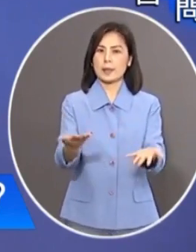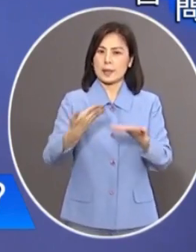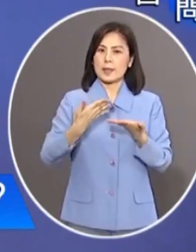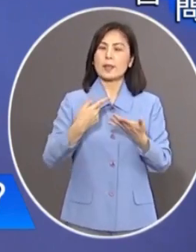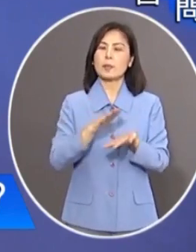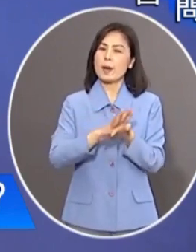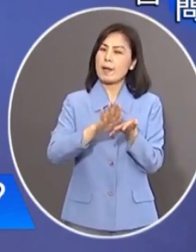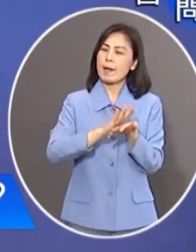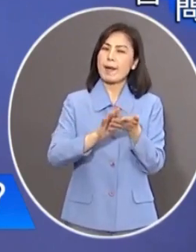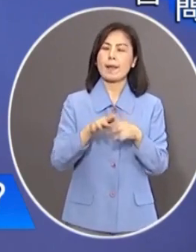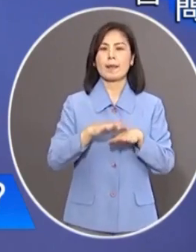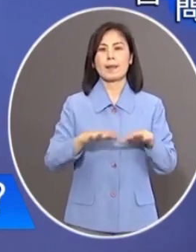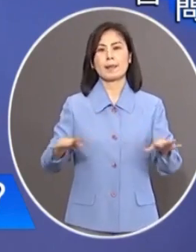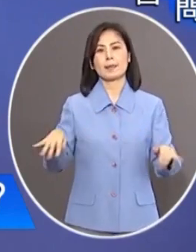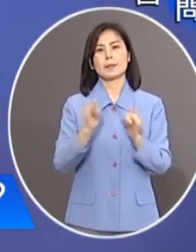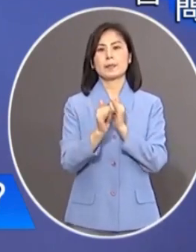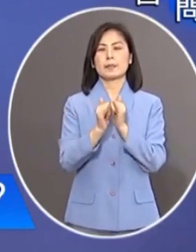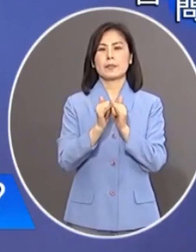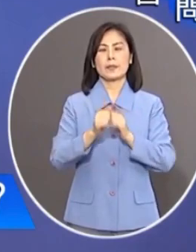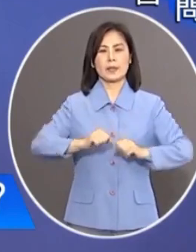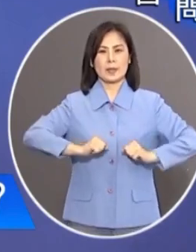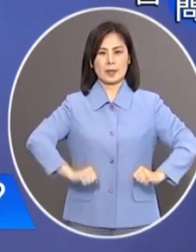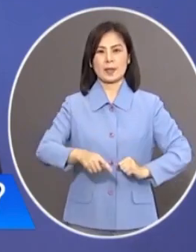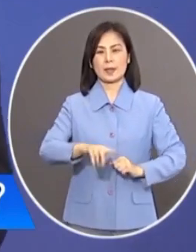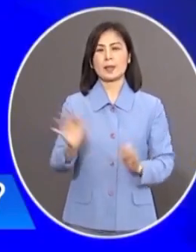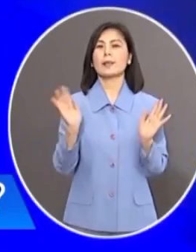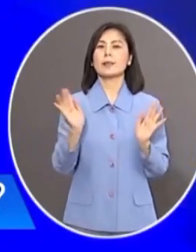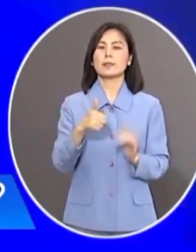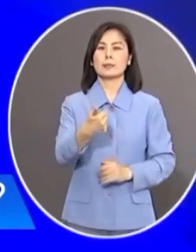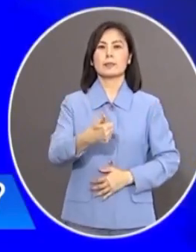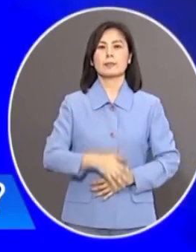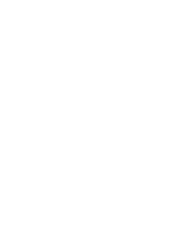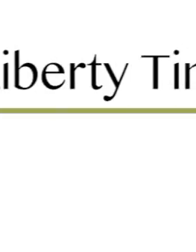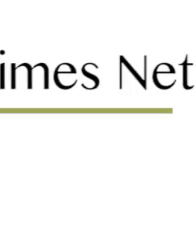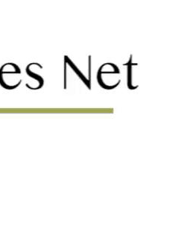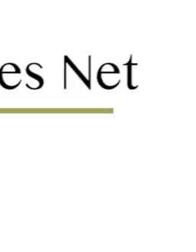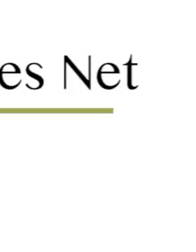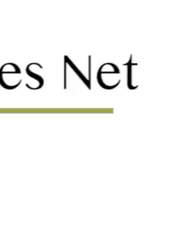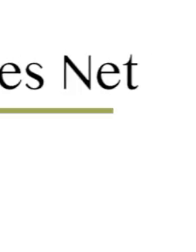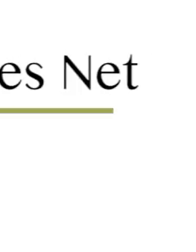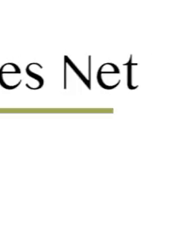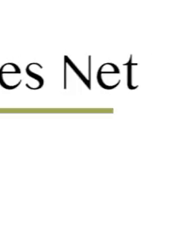给我们一个干净安宁的社会，健康的下一代。谢谢。 谢谢。